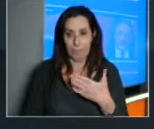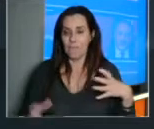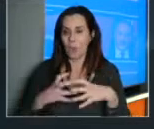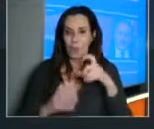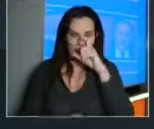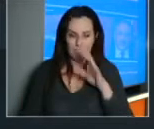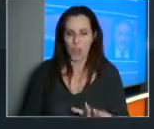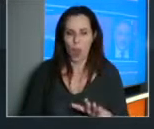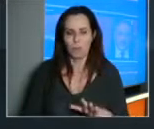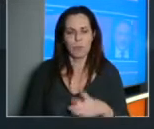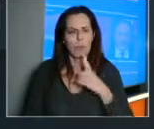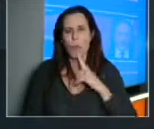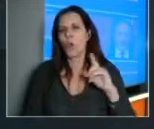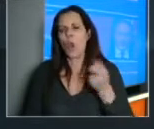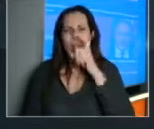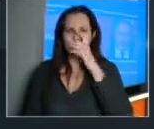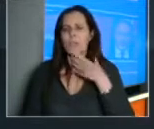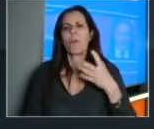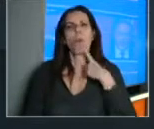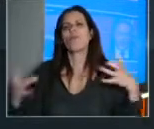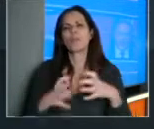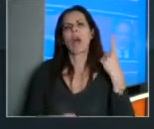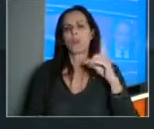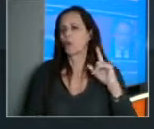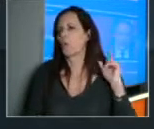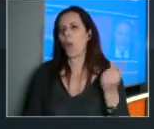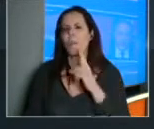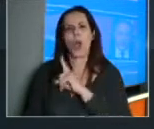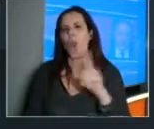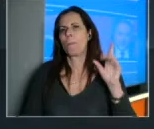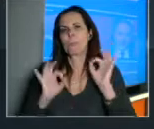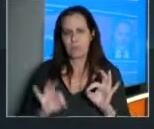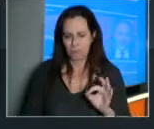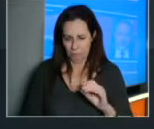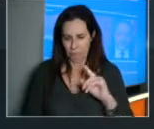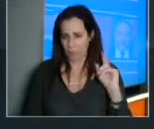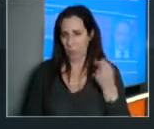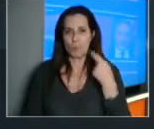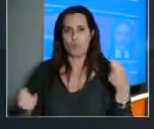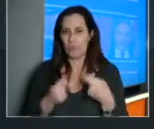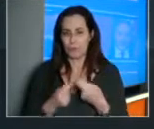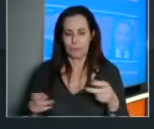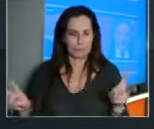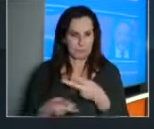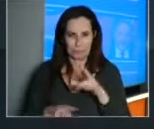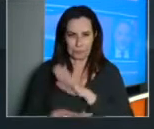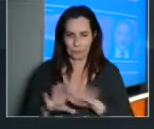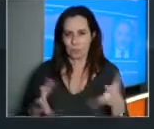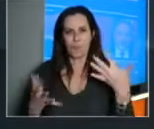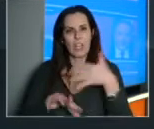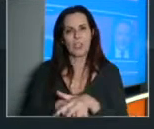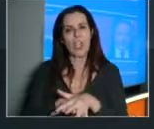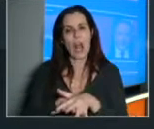המפלגות הערביות. לקחו את כל ערביי ישראל כמקשה אחת, כולם לא לגיטימיים, כולם שותפים שלא יכולים אף פעם